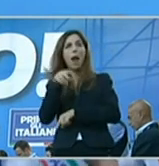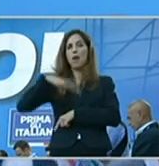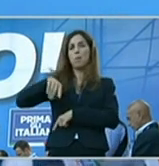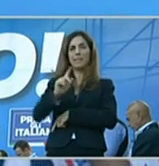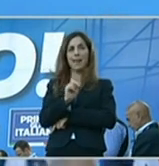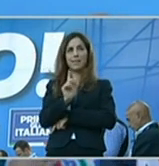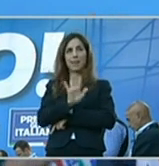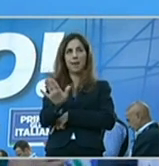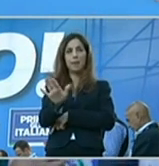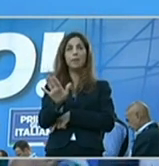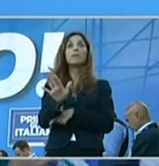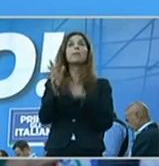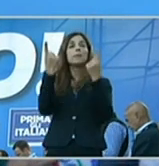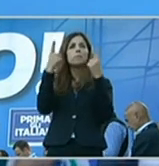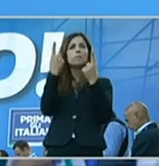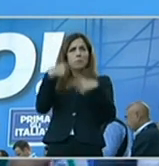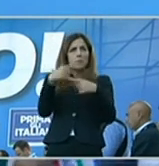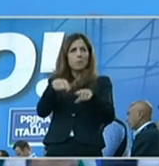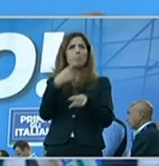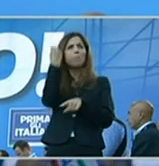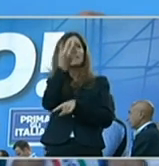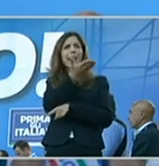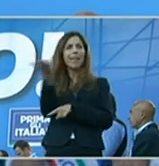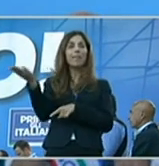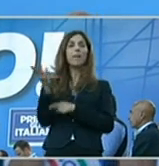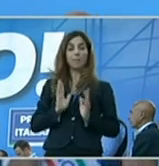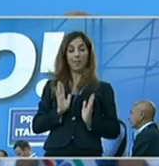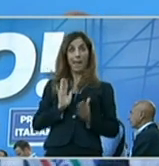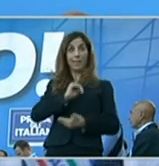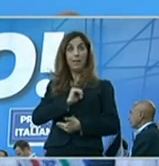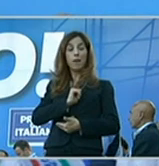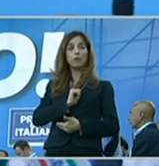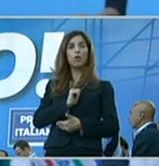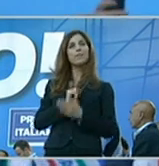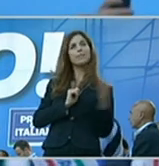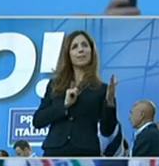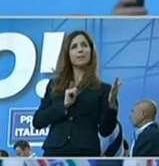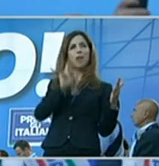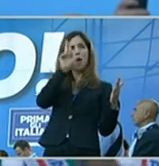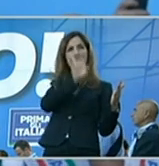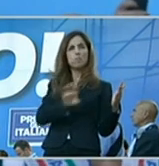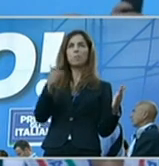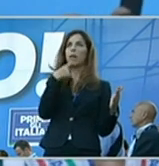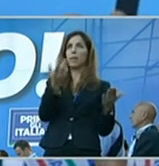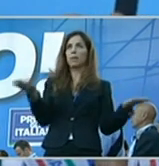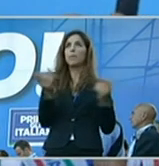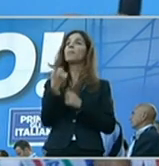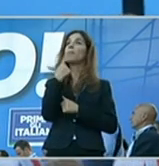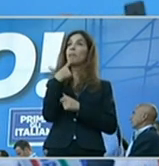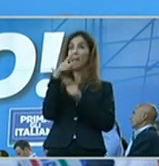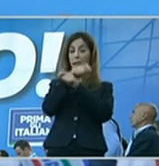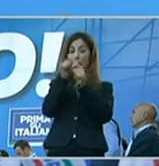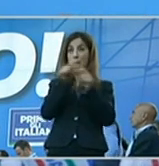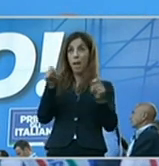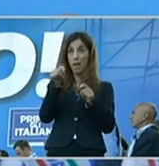È questo. Pensate che un candidato della sinistra in Umbria ha detto che chi vota Lega non